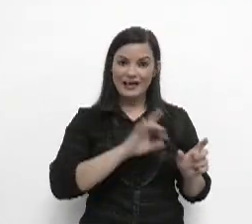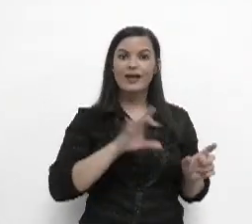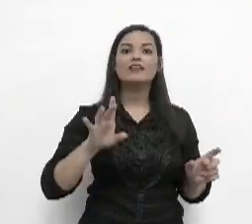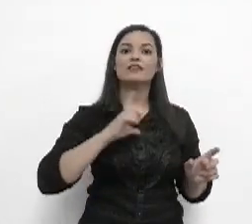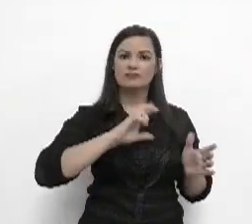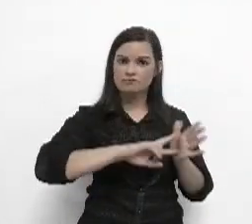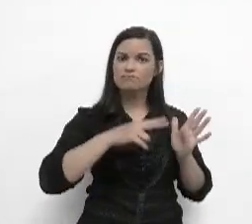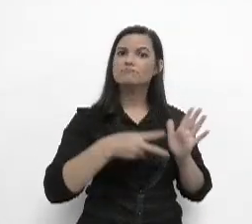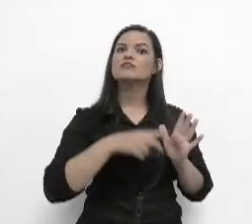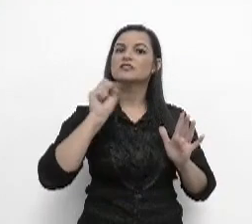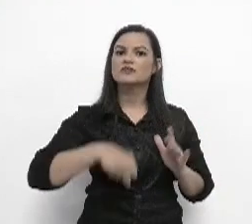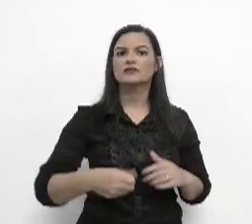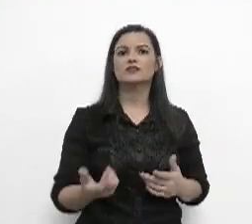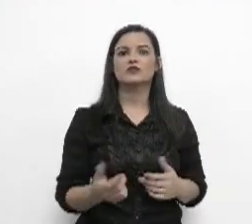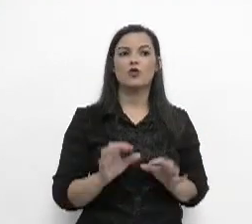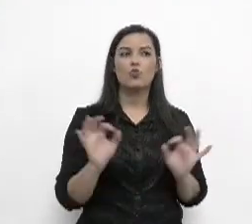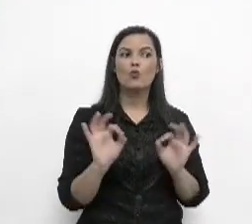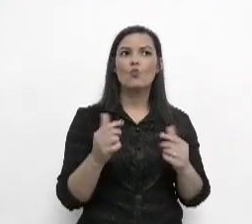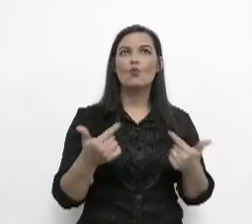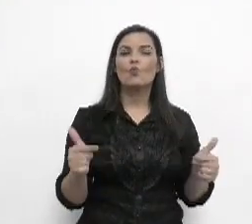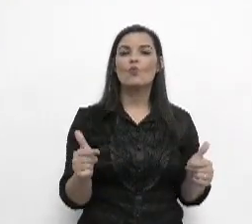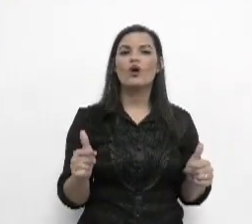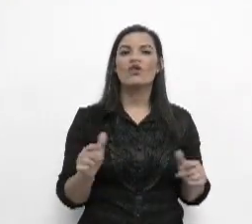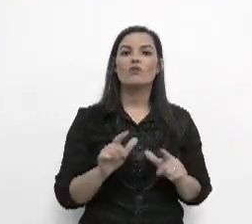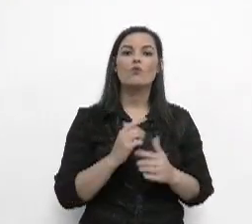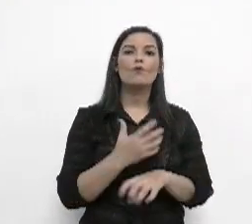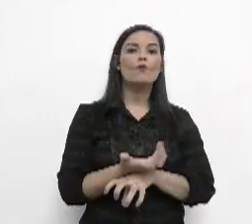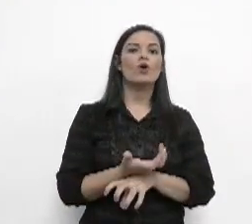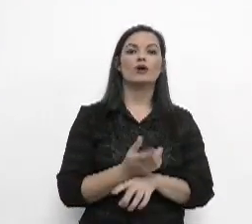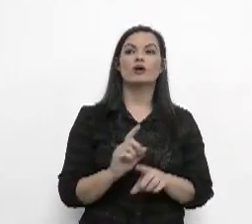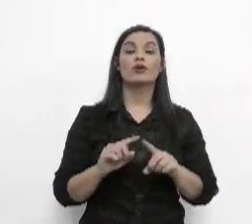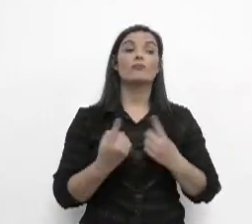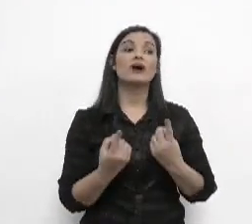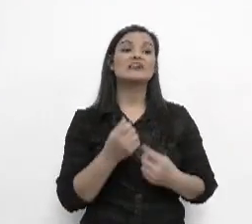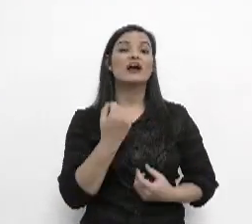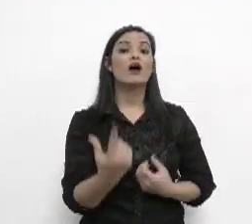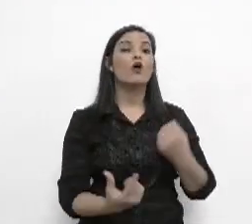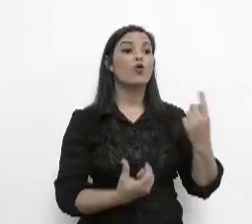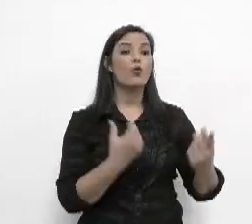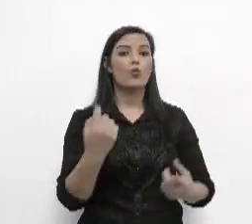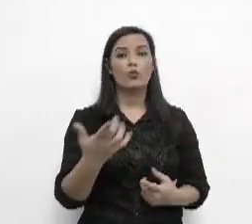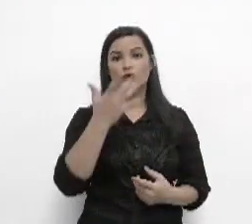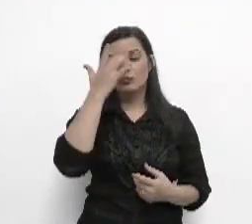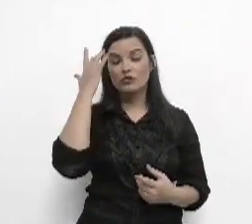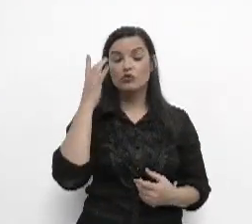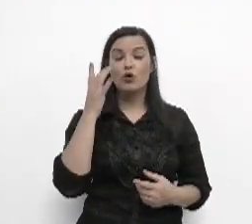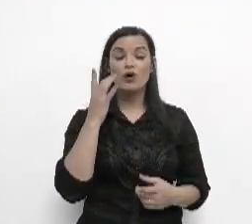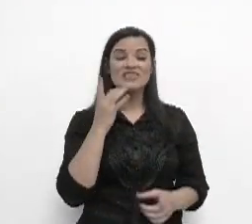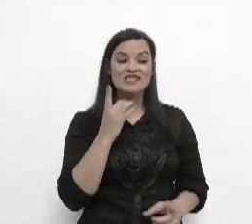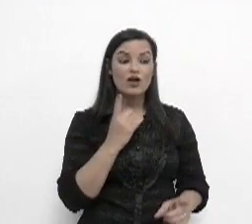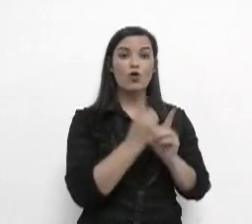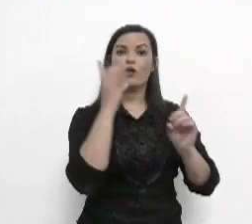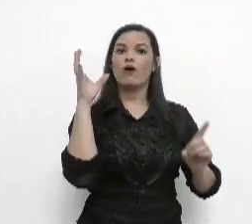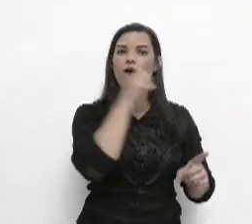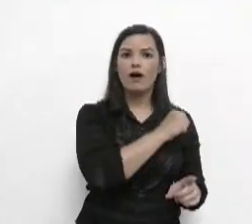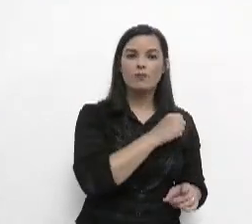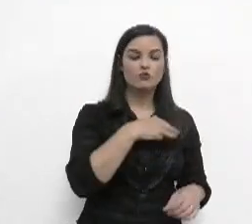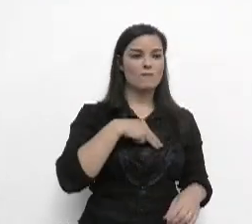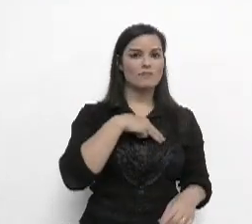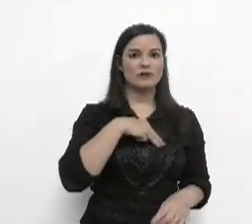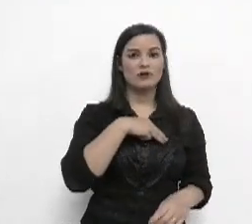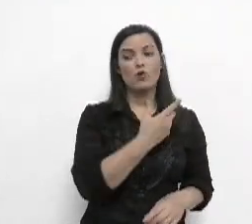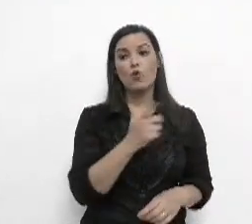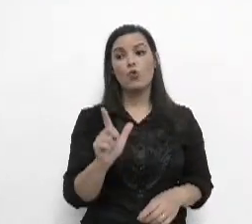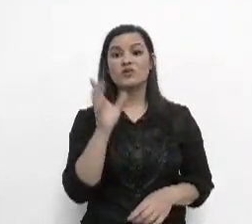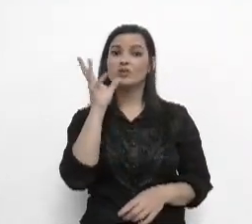발견한 사람이 있고 사명을 발견하지 못한 사람이 Mas 있습니다. vemos que há pessoas que descobrem a sua missão e as pessoas que ainda não descobriram a sua missão. 우리의